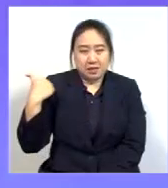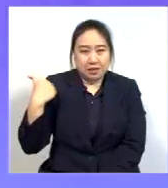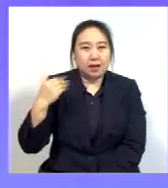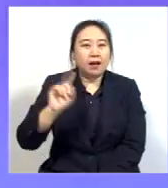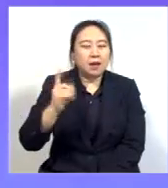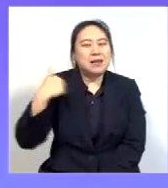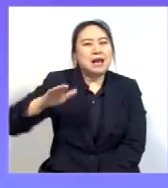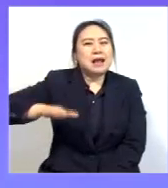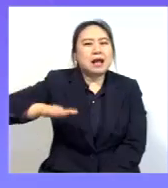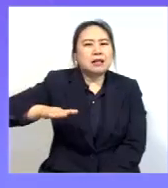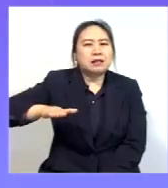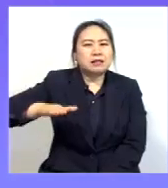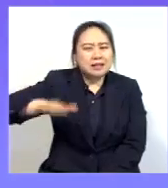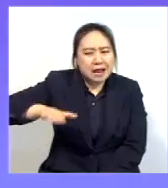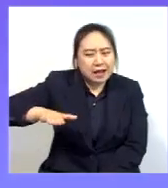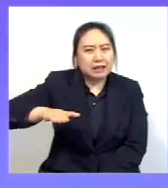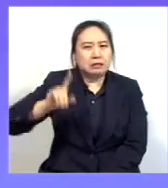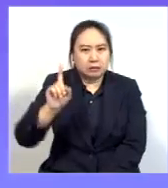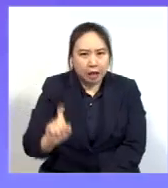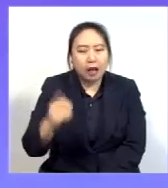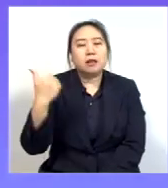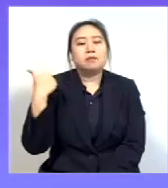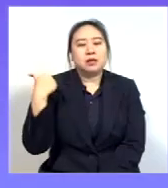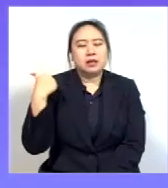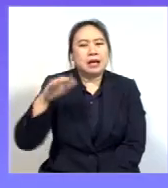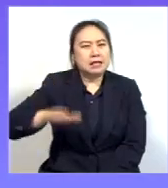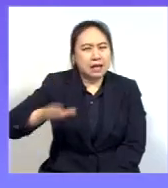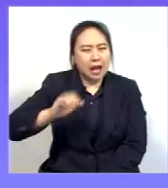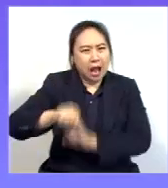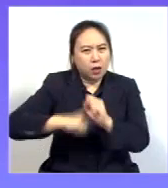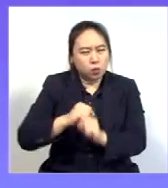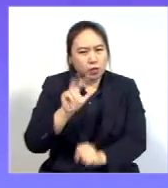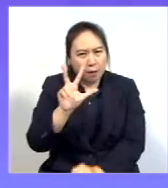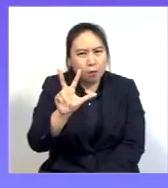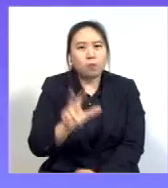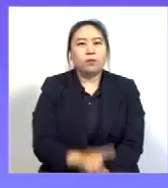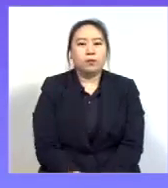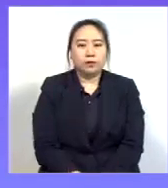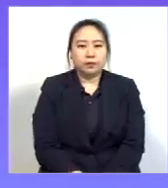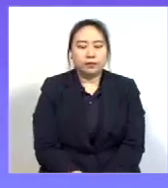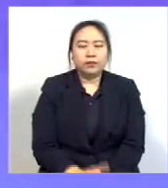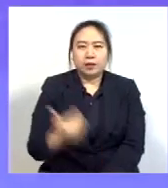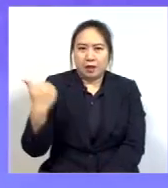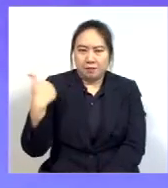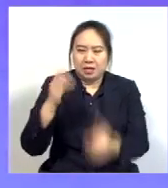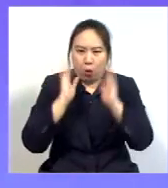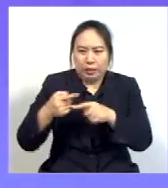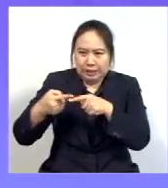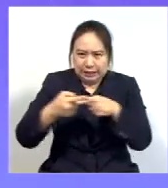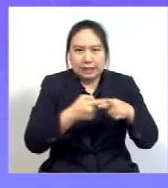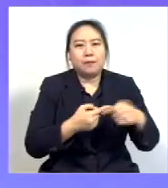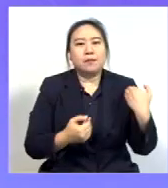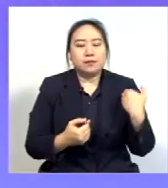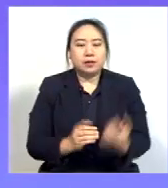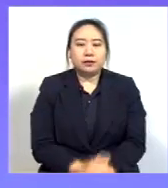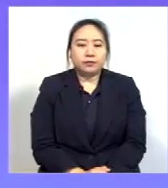ราบกันดีว่ามีเด็กเสียชีวิตด้วยนะคะเด็กน้อยมากอายุแค่3ขวบเท่านั้นเองแล้วก็ยังมีผู้ได้รับบาดเจ็บอยู่นะค